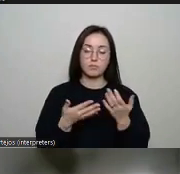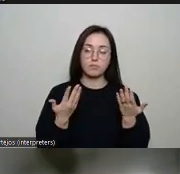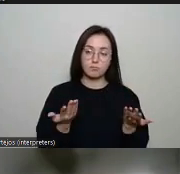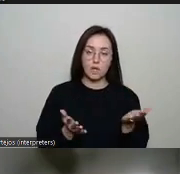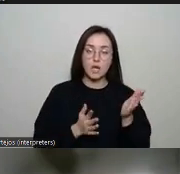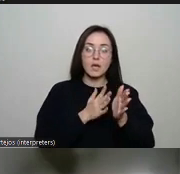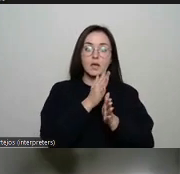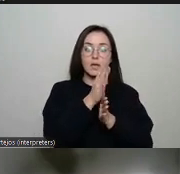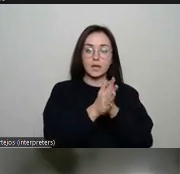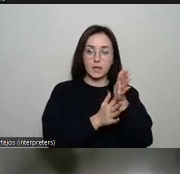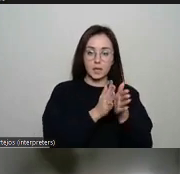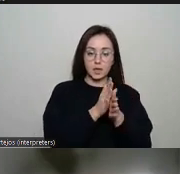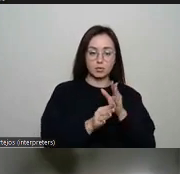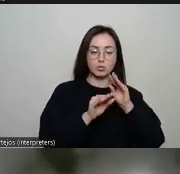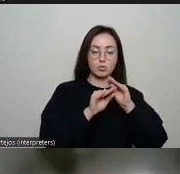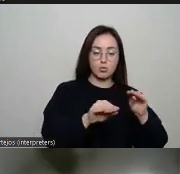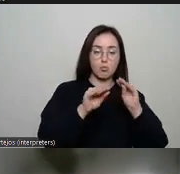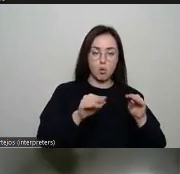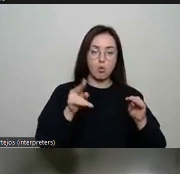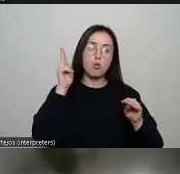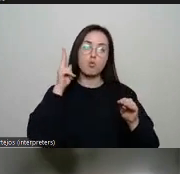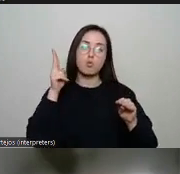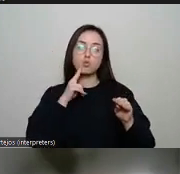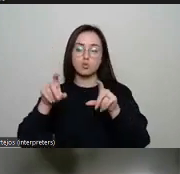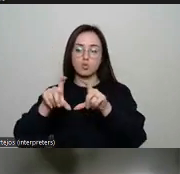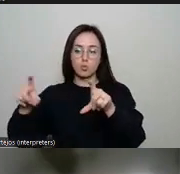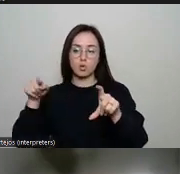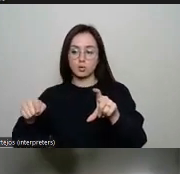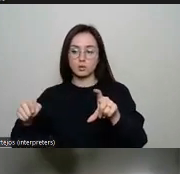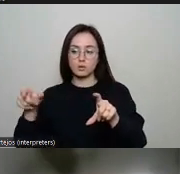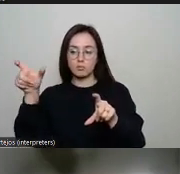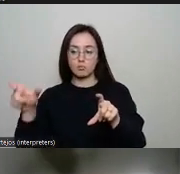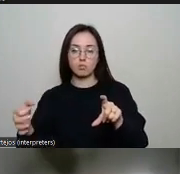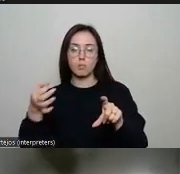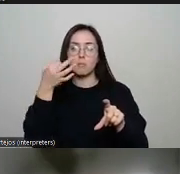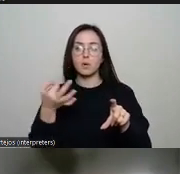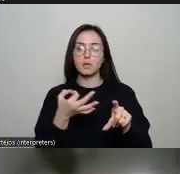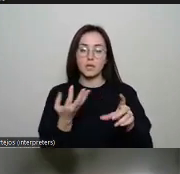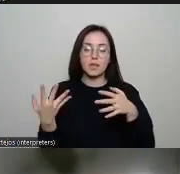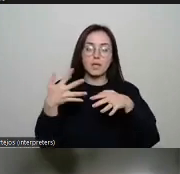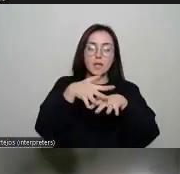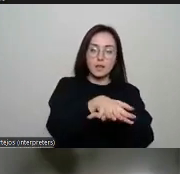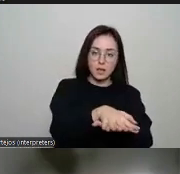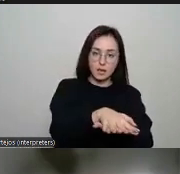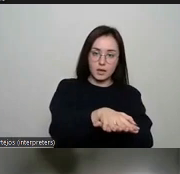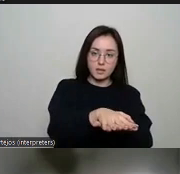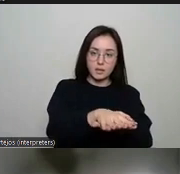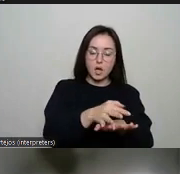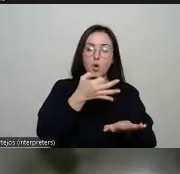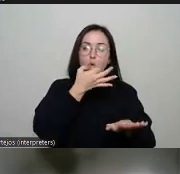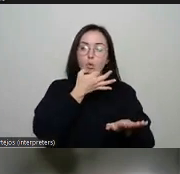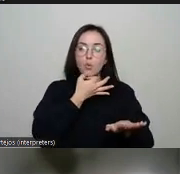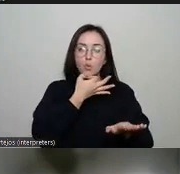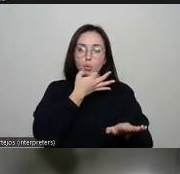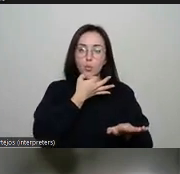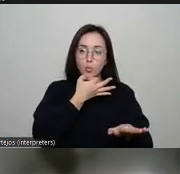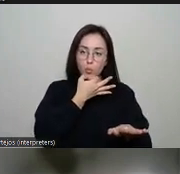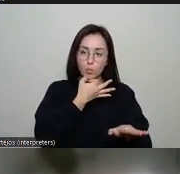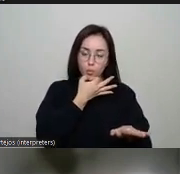gestų kalbos mokytojai iš kurčiųjų mokyklos pasakė, kad na, vis dėlto ta integracija tokia kaip ir na, dar nėra